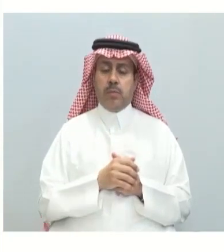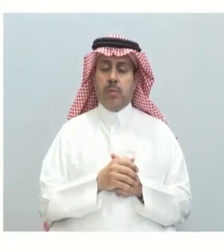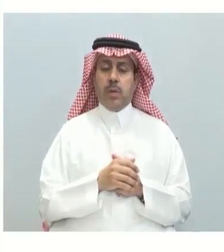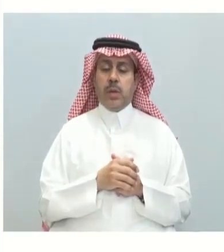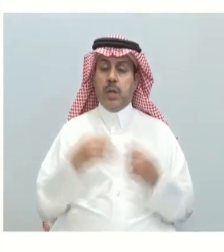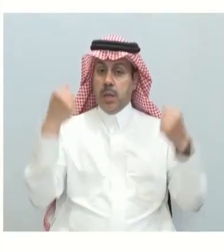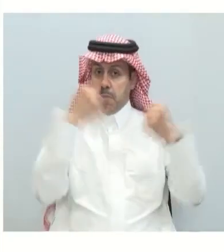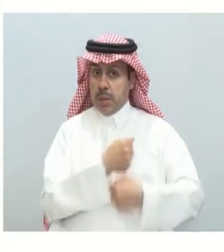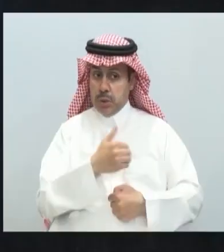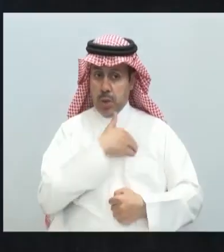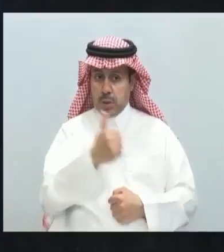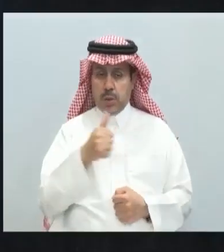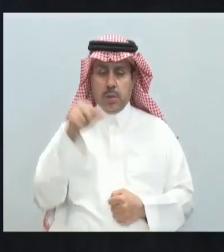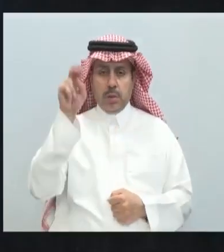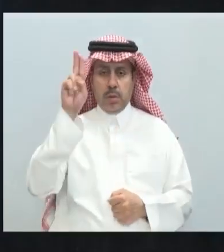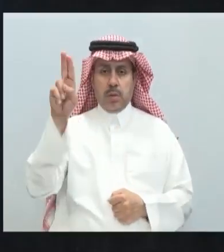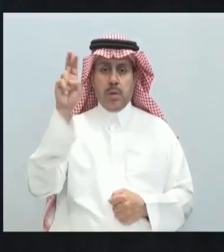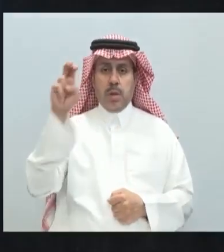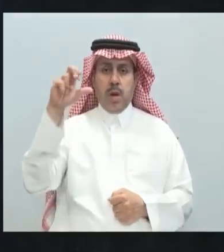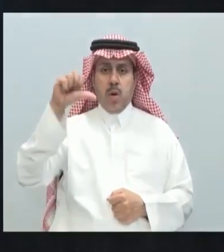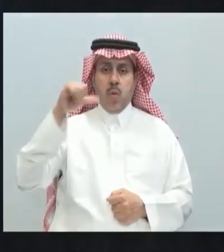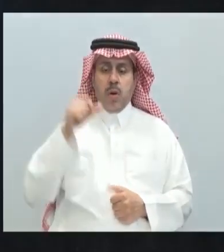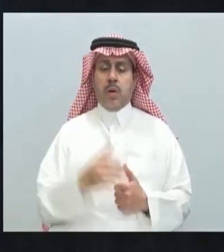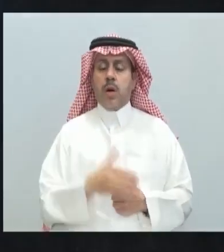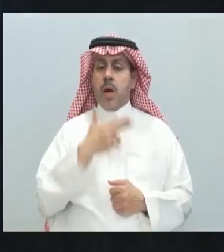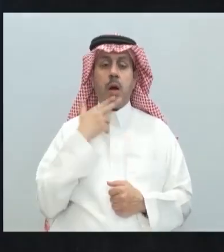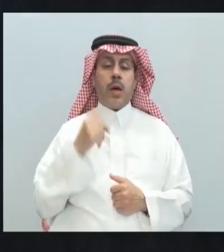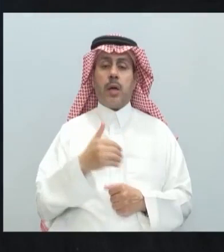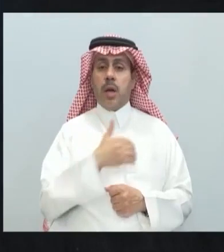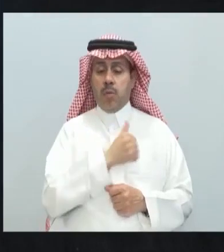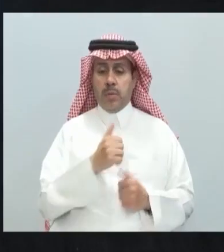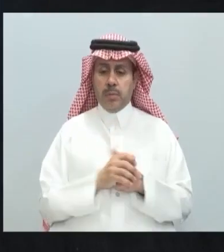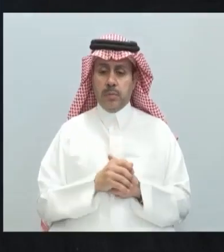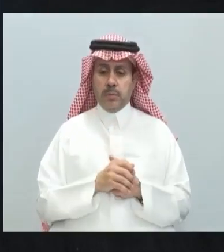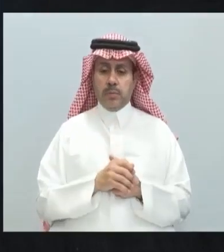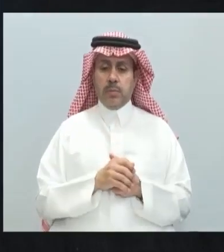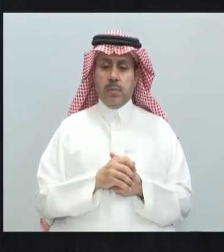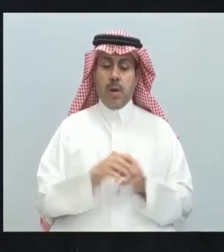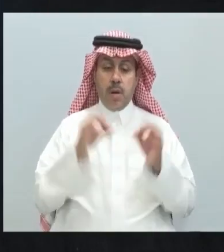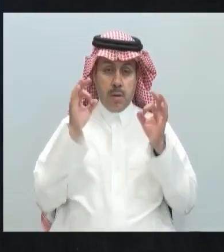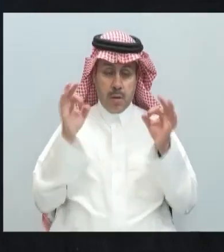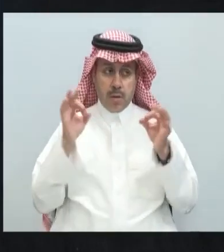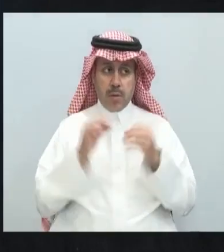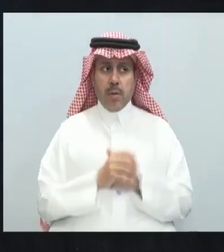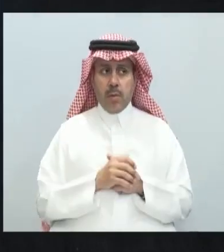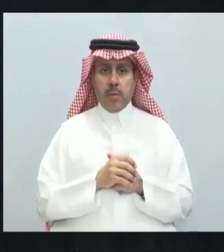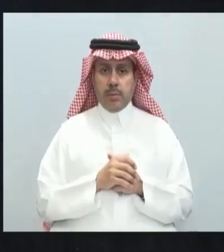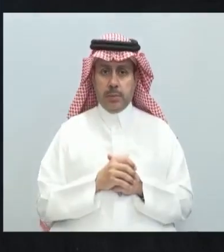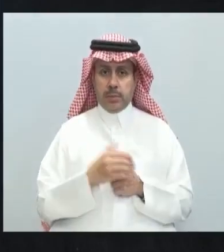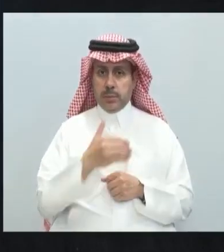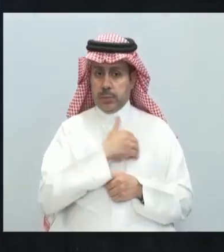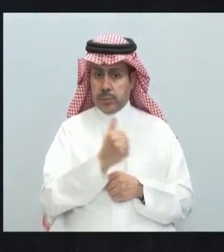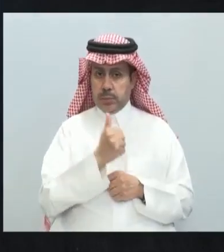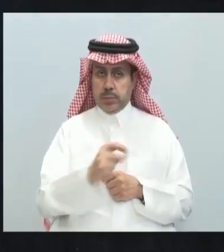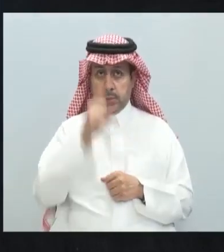خير للمؤمن ان يكون تقيا لان هذا اللباس الحقيقي الذي يكون به المؤمن